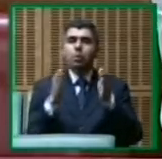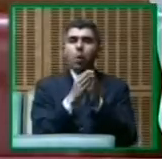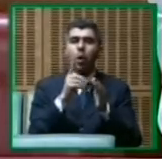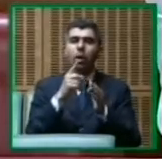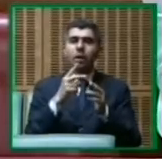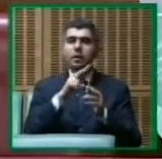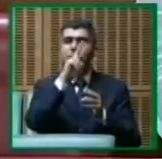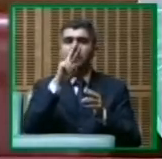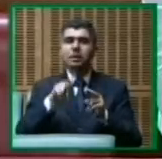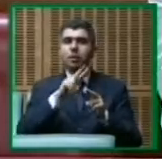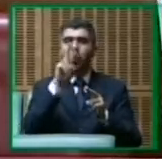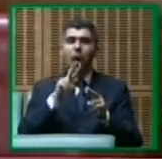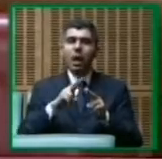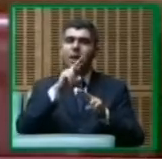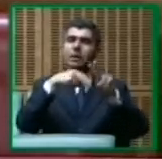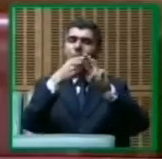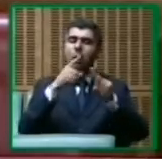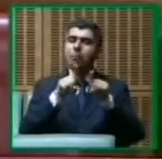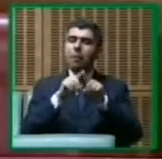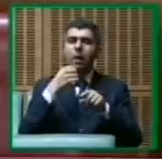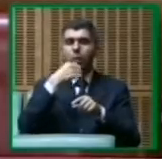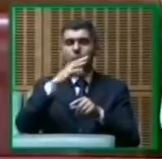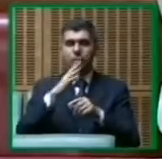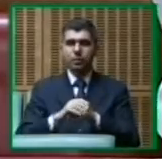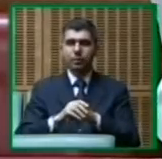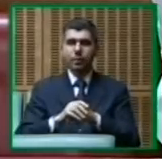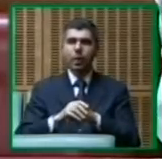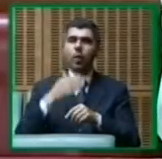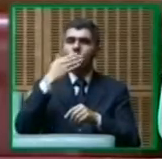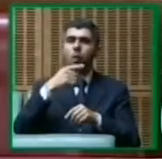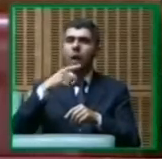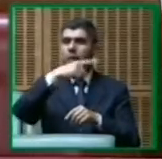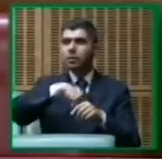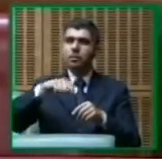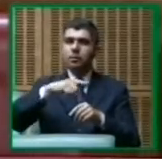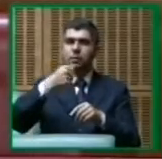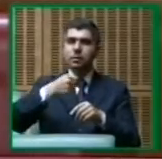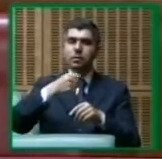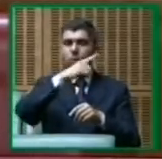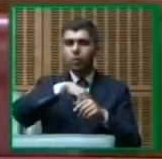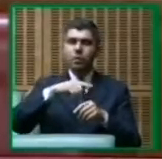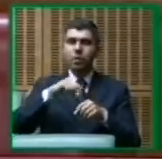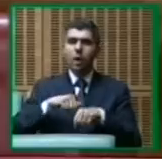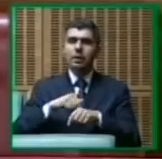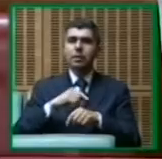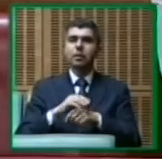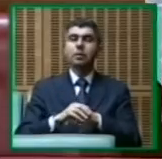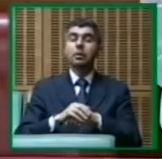تفضلي. بسم الله الرحمن الرحيم. شكرا سيد الرئيس، سيد المستشار، السادة المستشارين، سيد الوزير اسمح